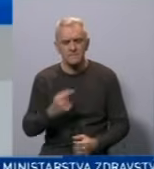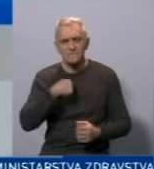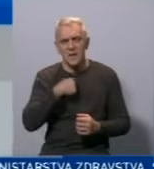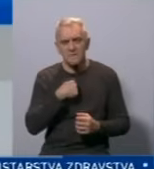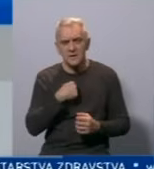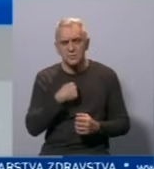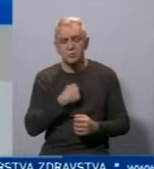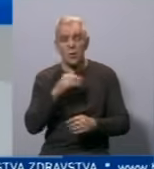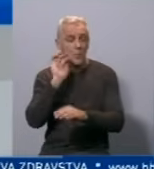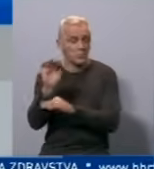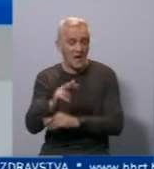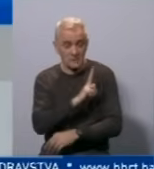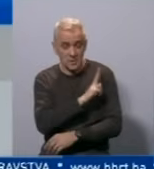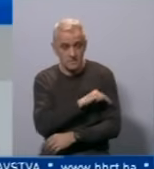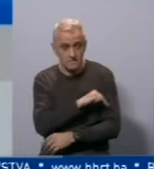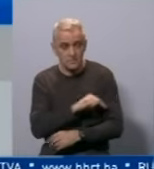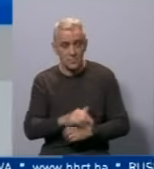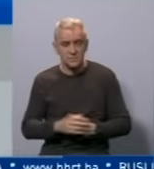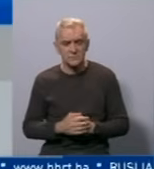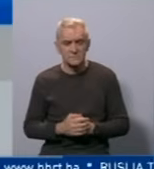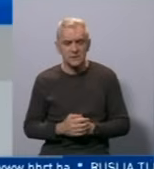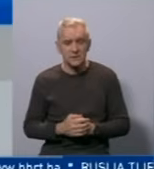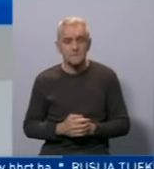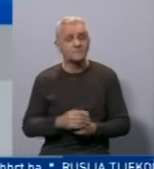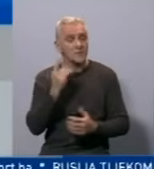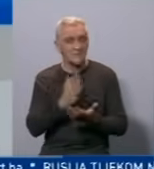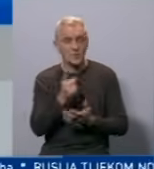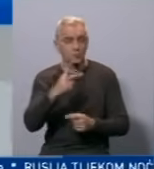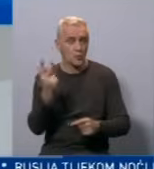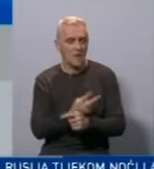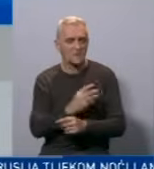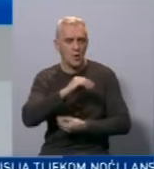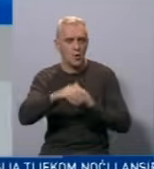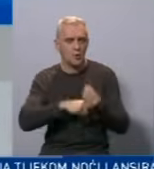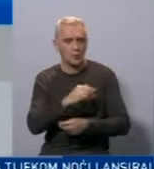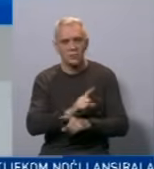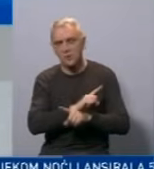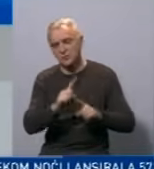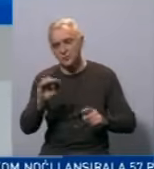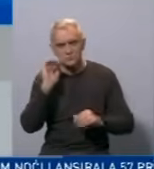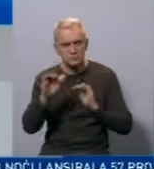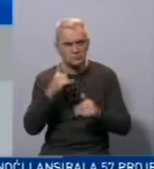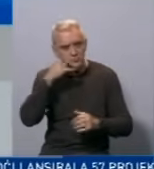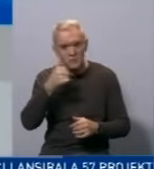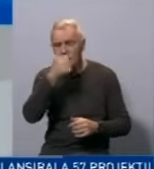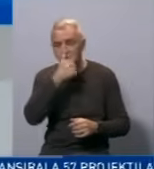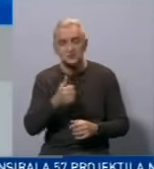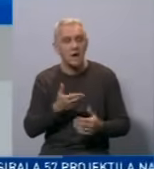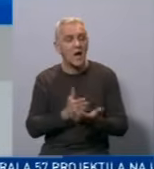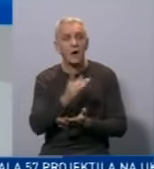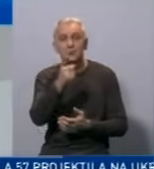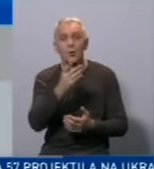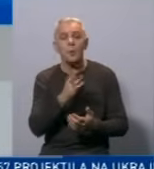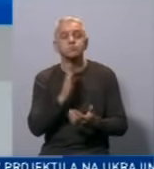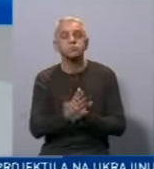ćemo prijaviti policiji da prijetite. Vjerovatno su već navikli da ih roditelji razni zovu. Sad se ja pitam šta ako se to desi